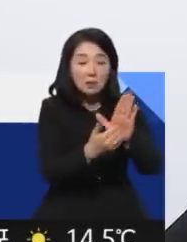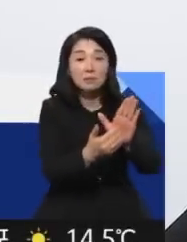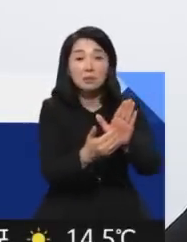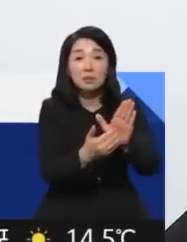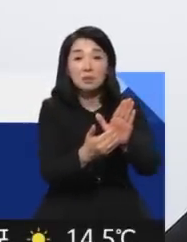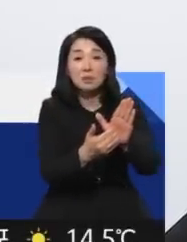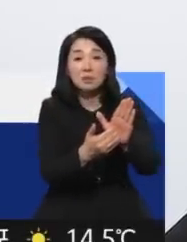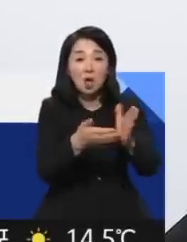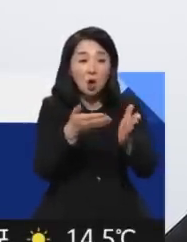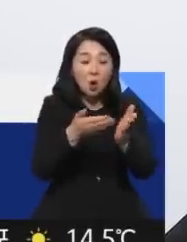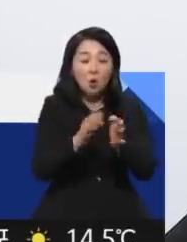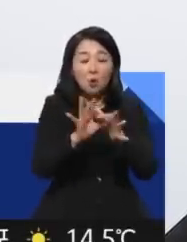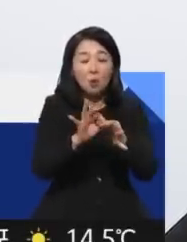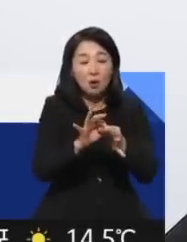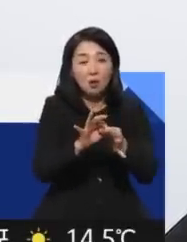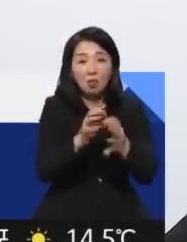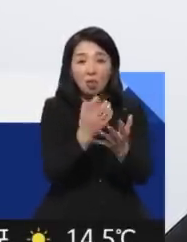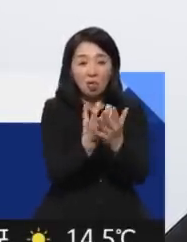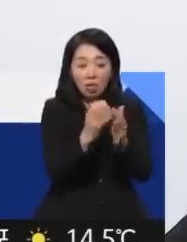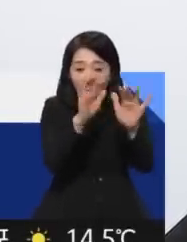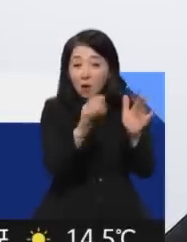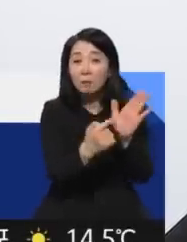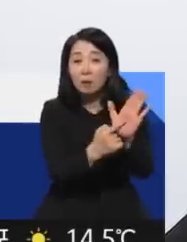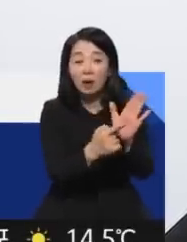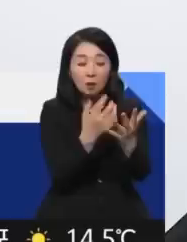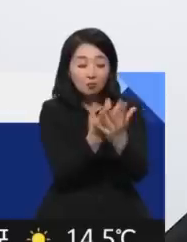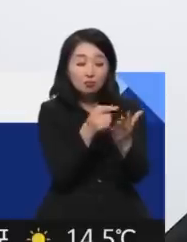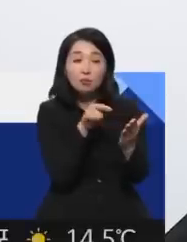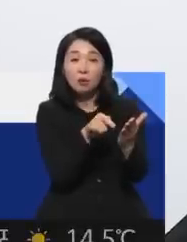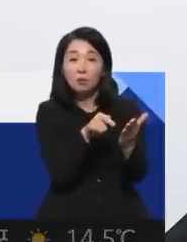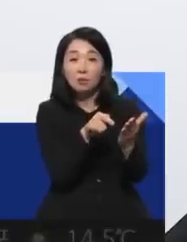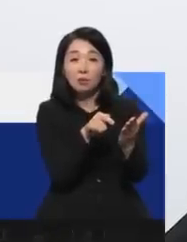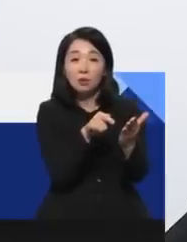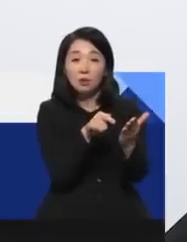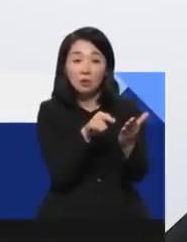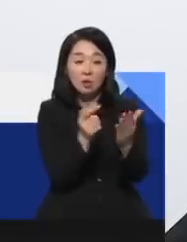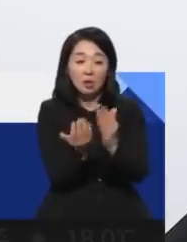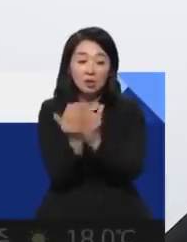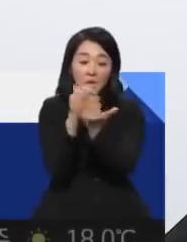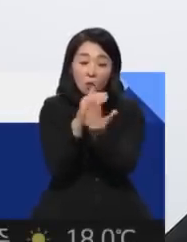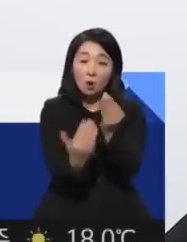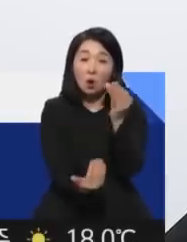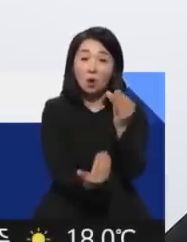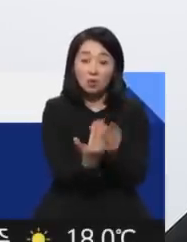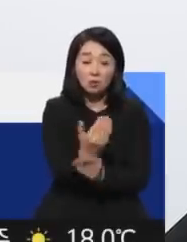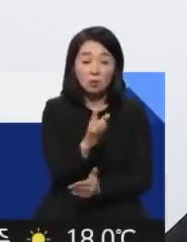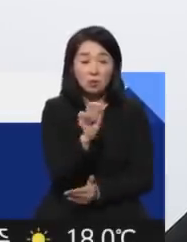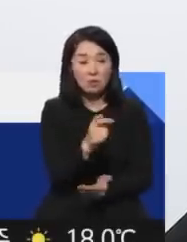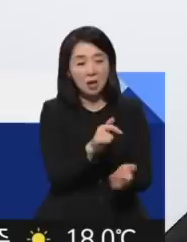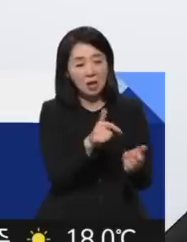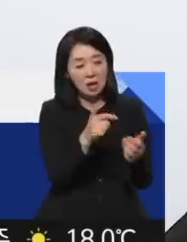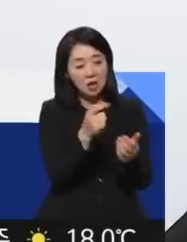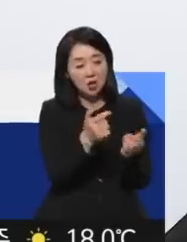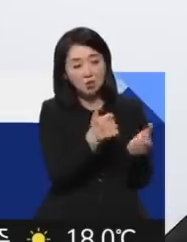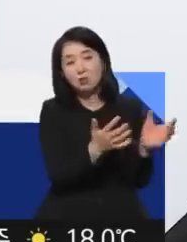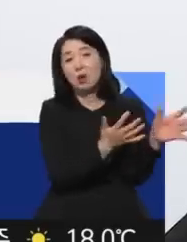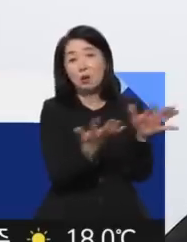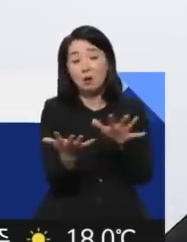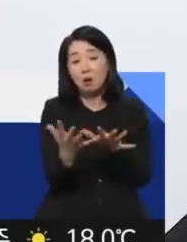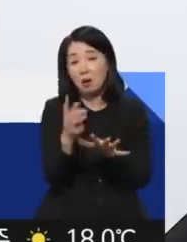보고한 사실이 밝혀진 것입니다. 해당 문건엔 세월호 이후 최대 참사로 정부 책임론이 확대될